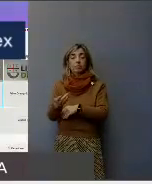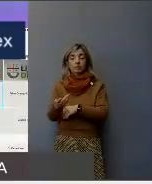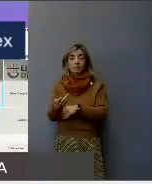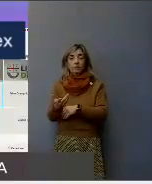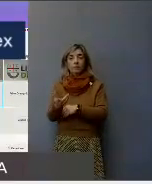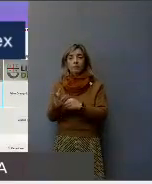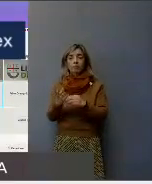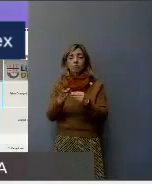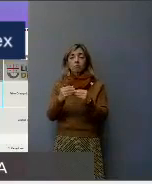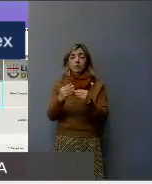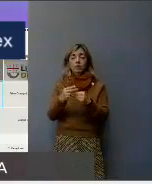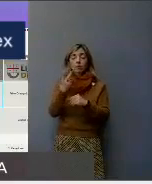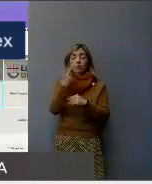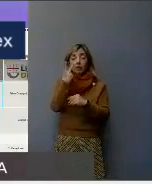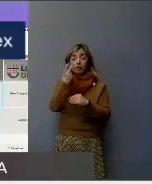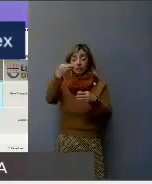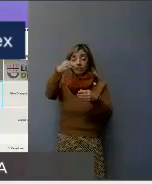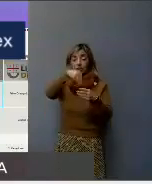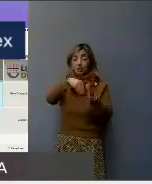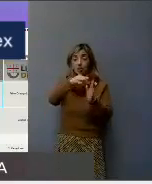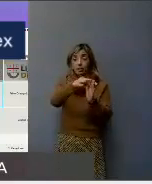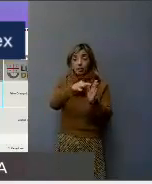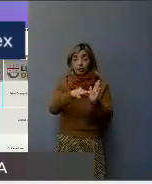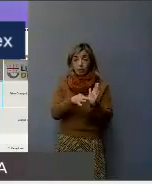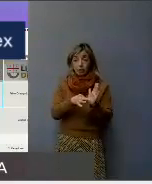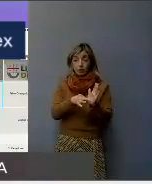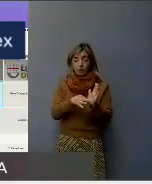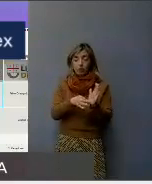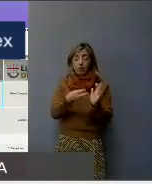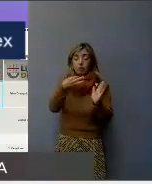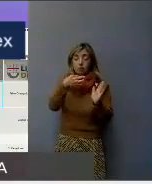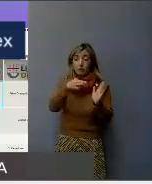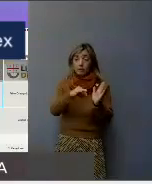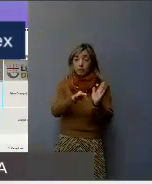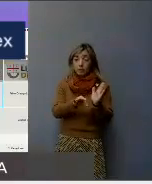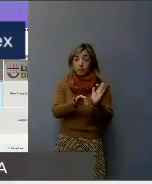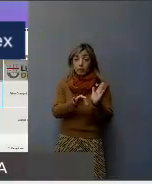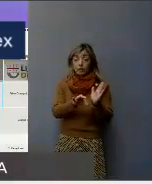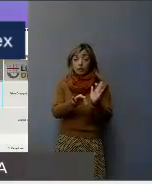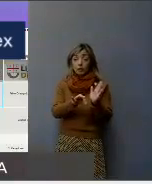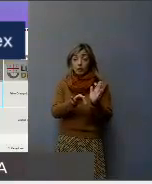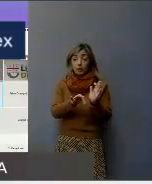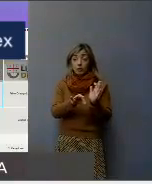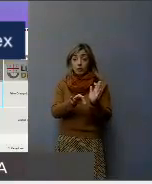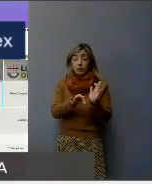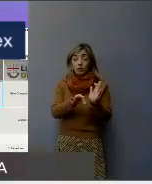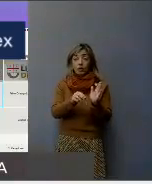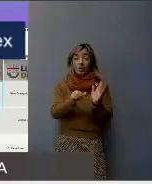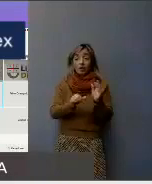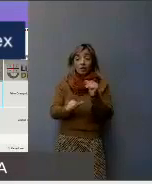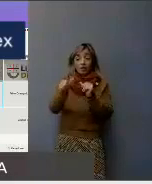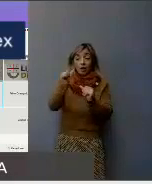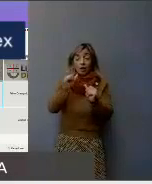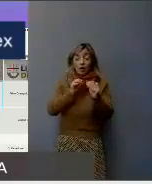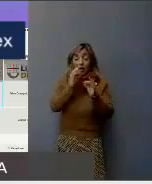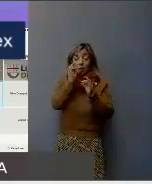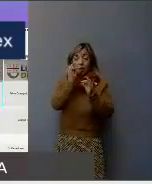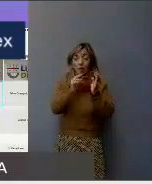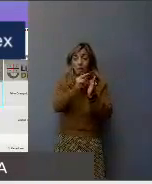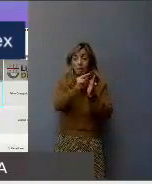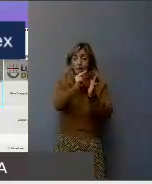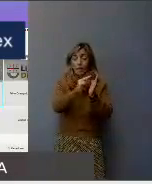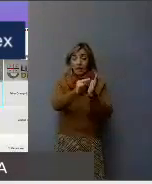regolamento ed in particolare quelle delle premesse richiamate il consiglio comunale